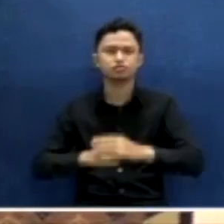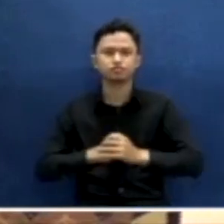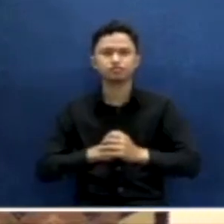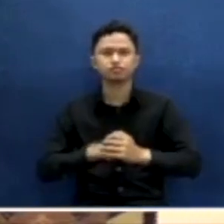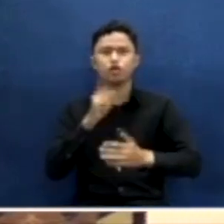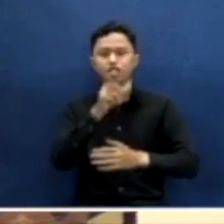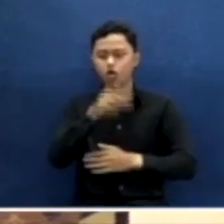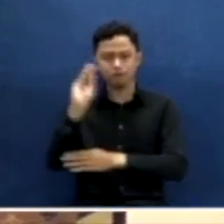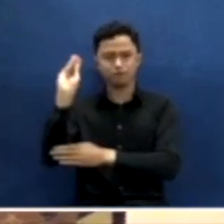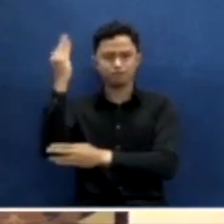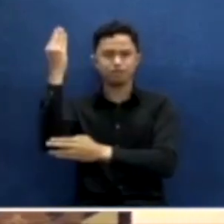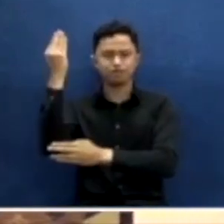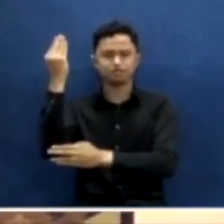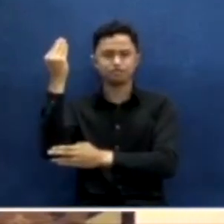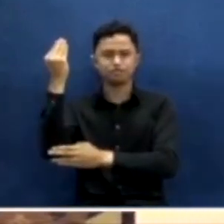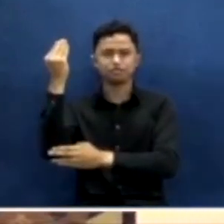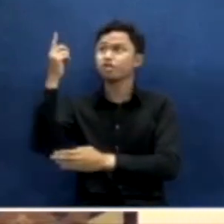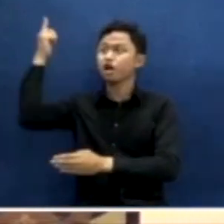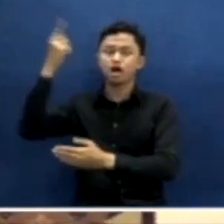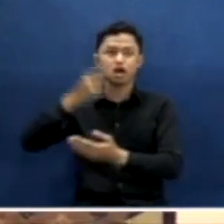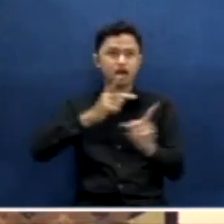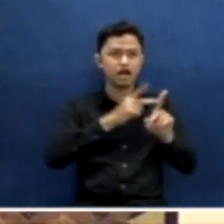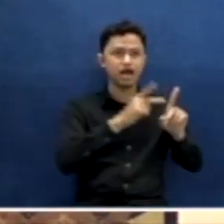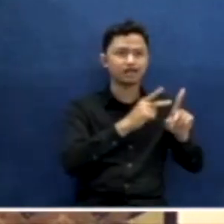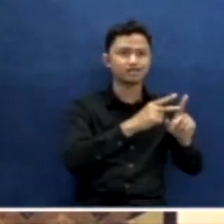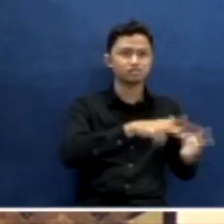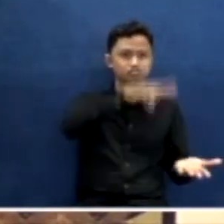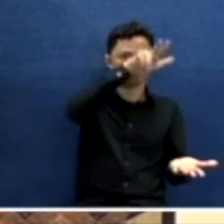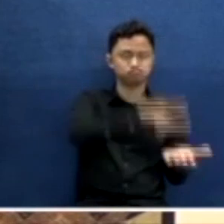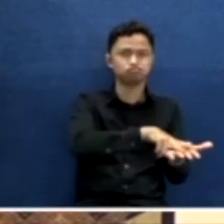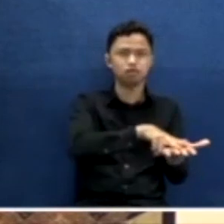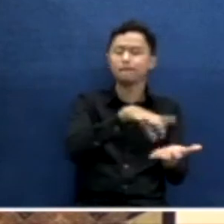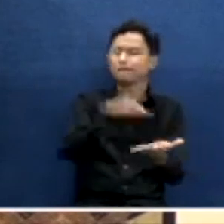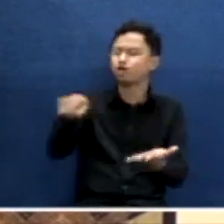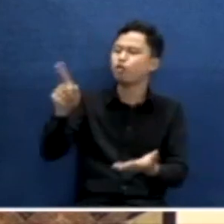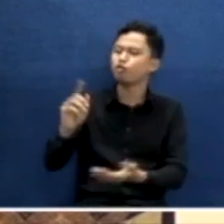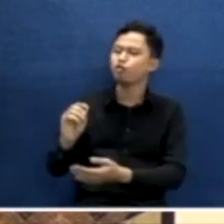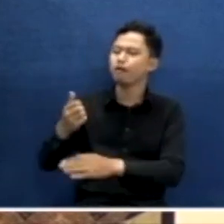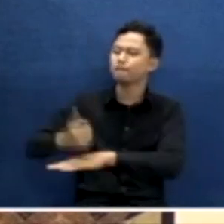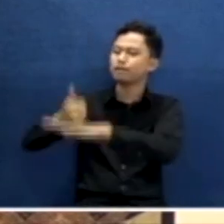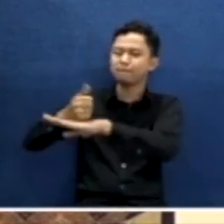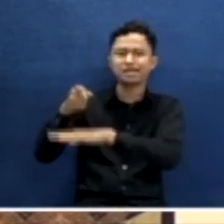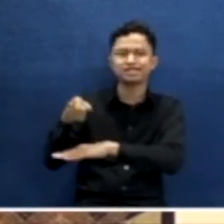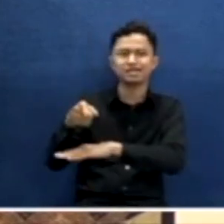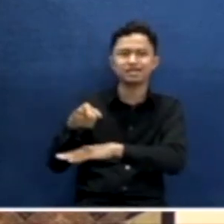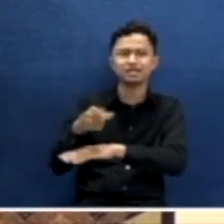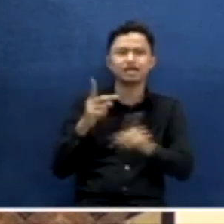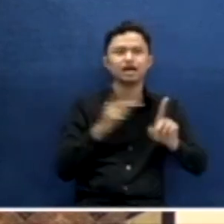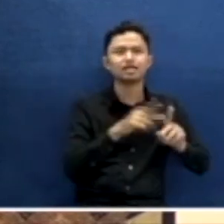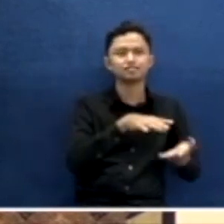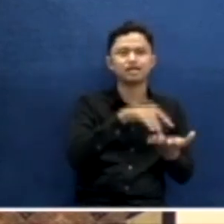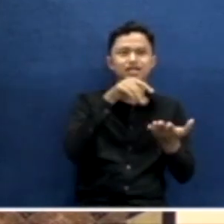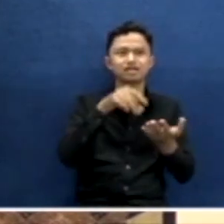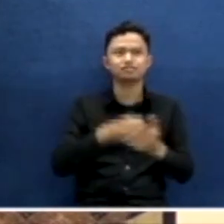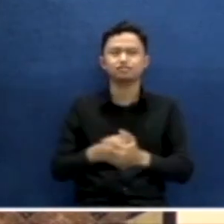kaliseorangpemimpindiangkat olehHajzbinYusufuntukmemerintahdanmemimpinIrak ,rakyatIrak